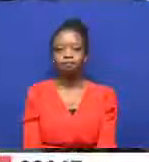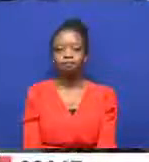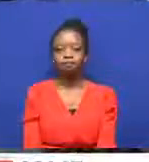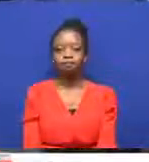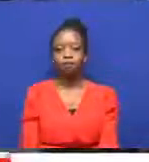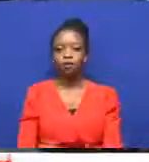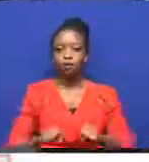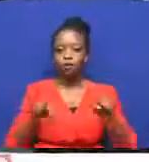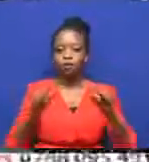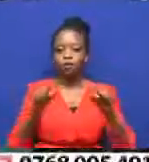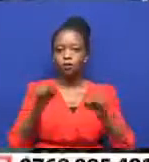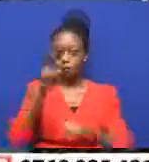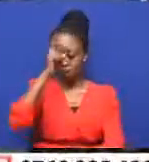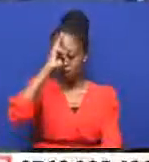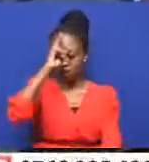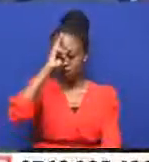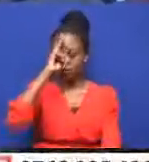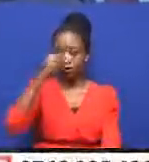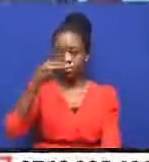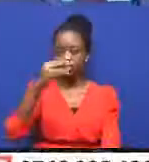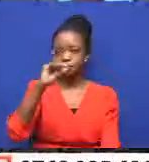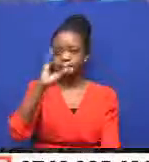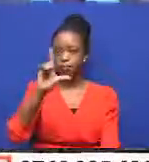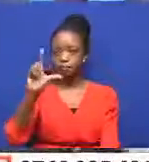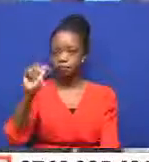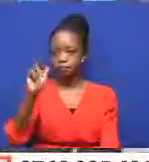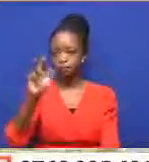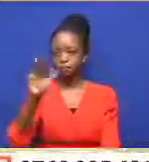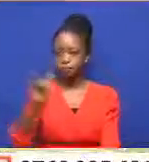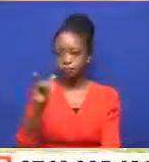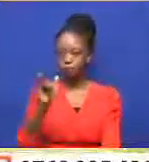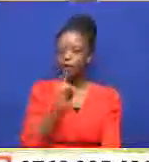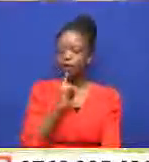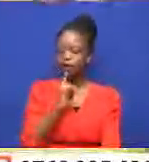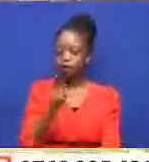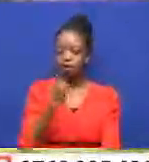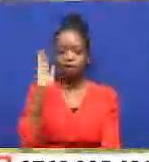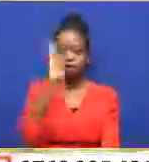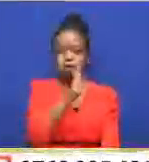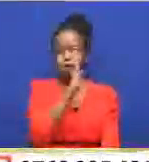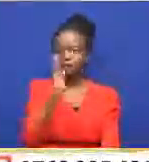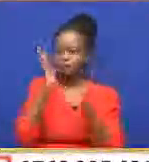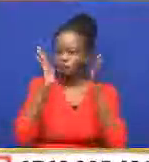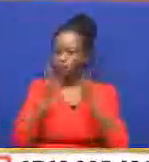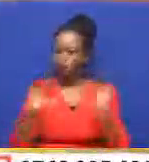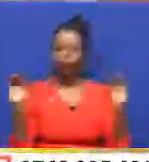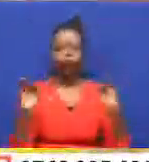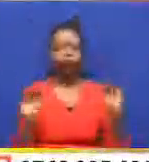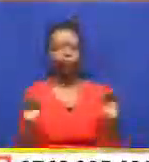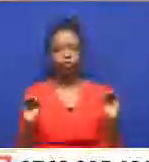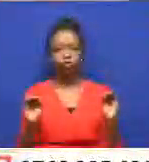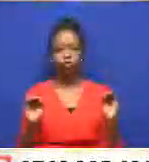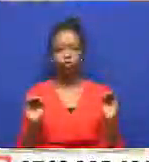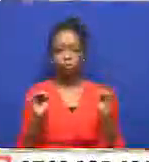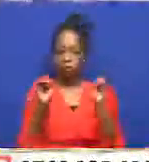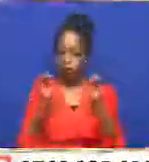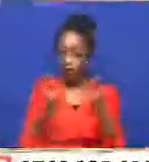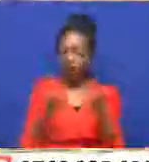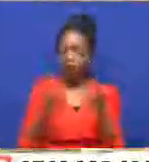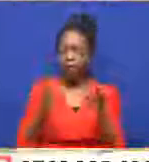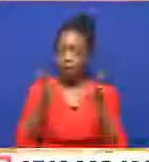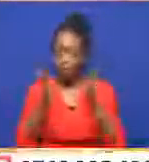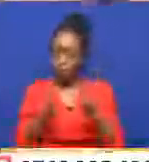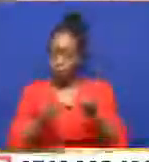Inspekta Jenerali wa polisi Bwana Mutiambai akielekezwa kutosaza yeyote kwa kutojali hadhi yake iwapo